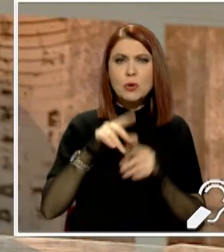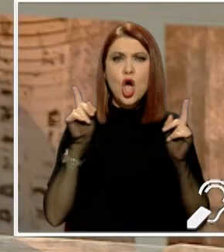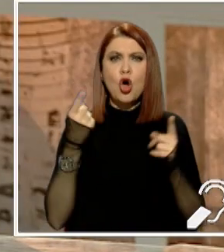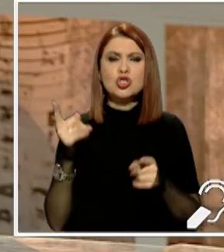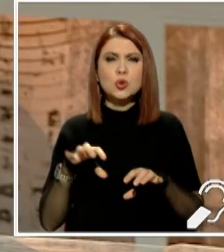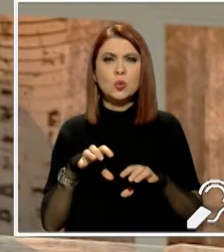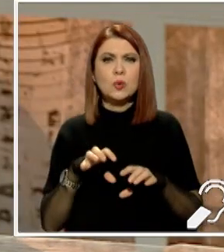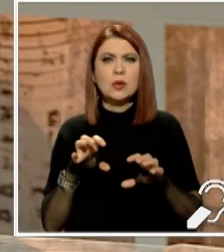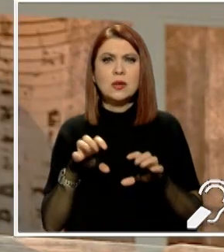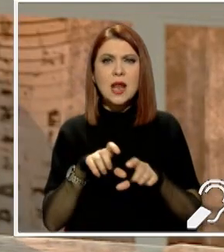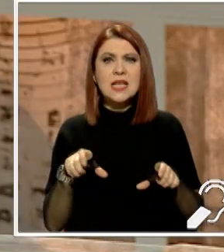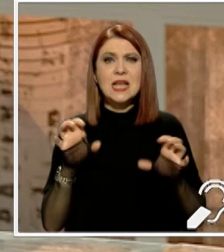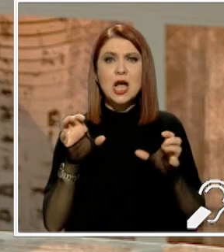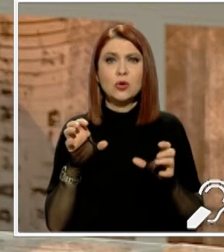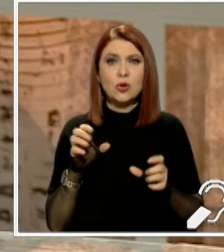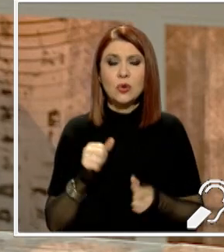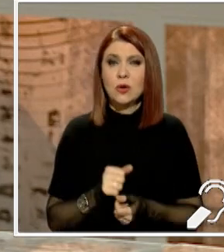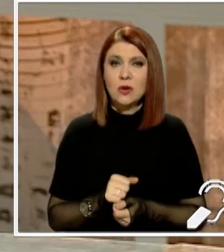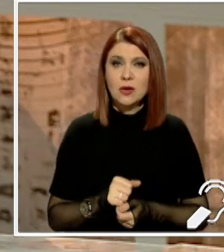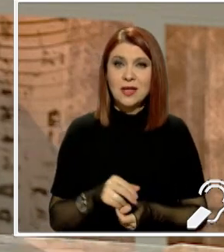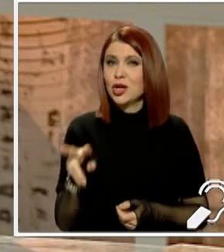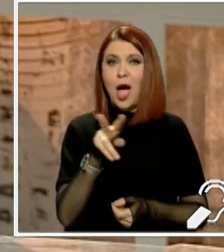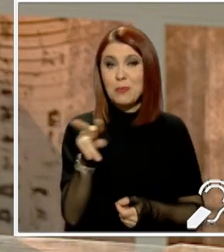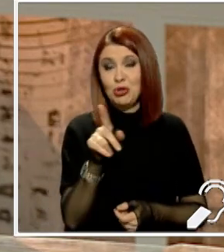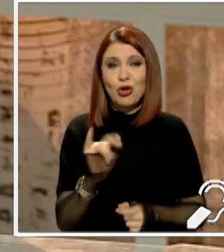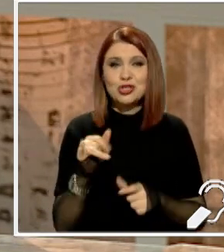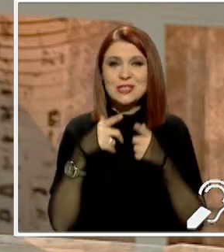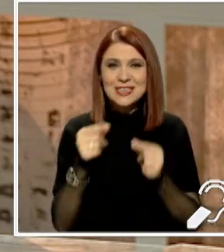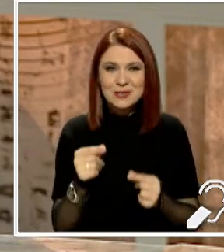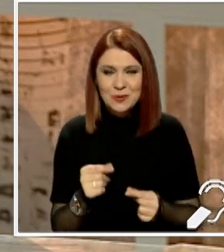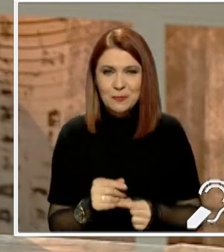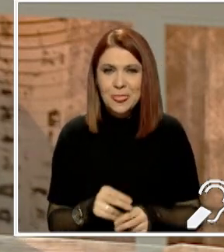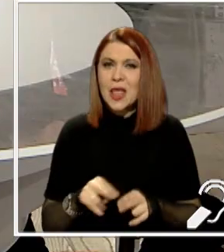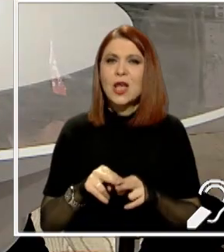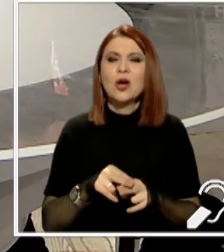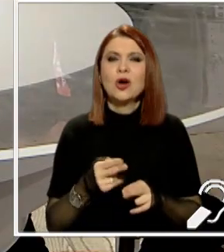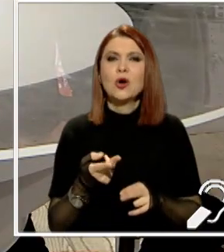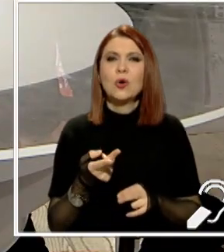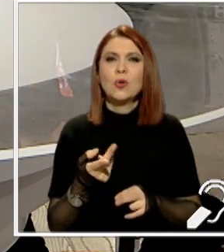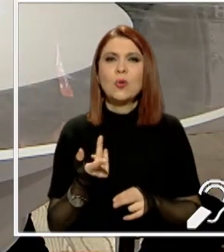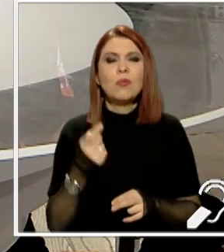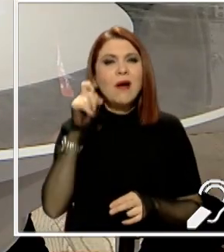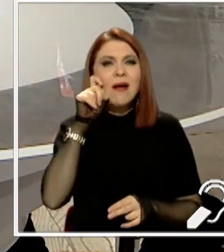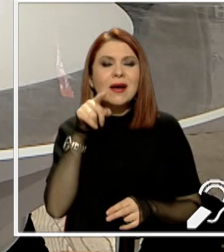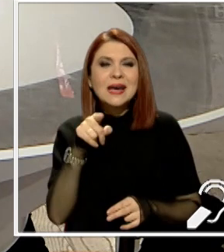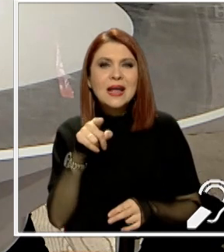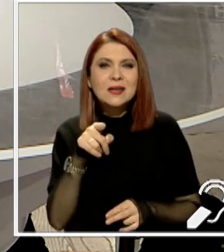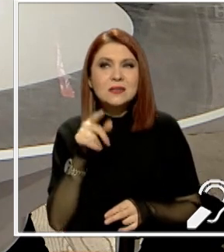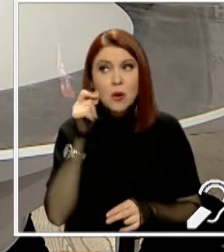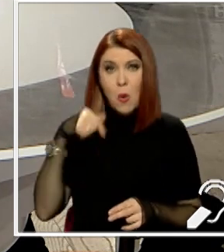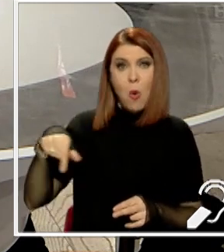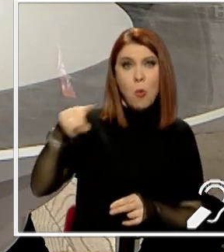de la sala radio? Ați făcut așa un... Amândoi. It's a question for both of you. How do we think